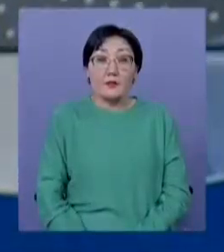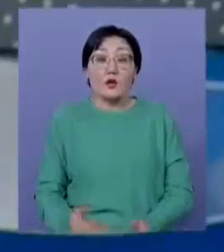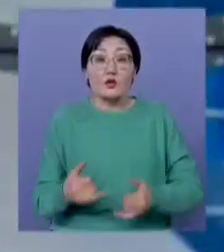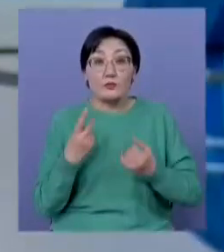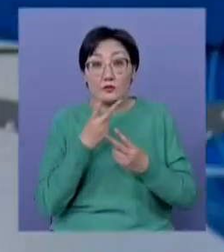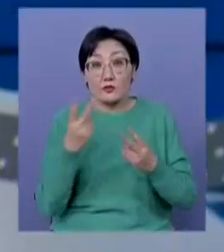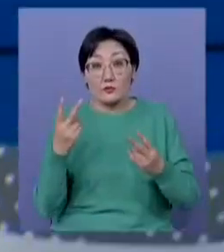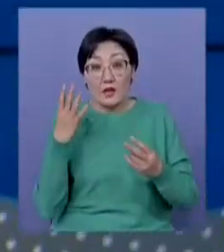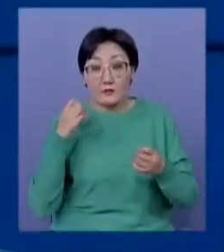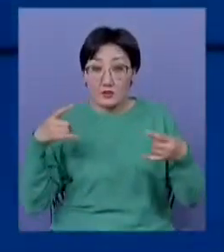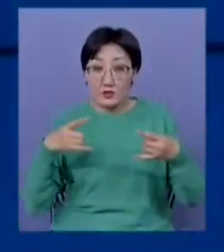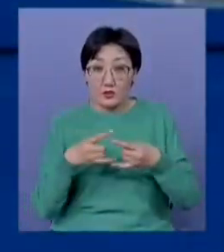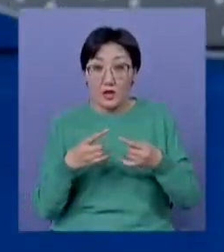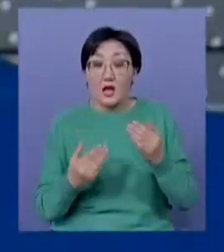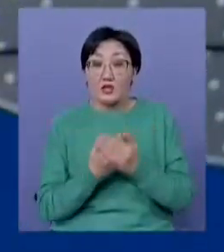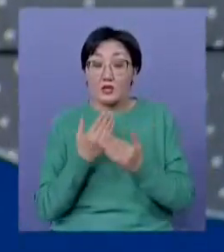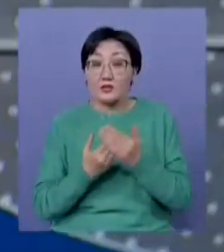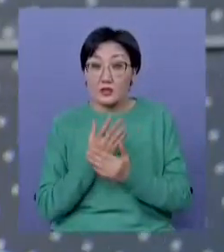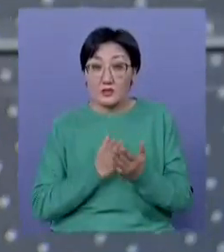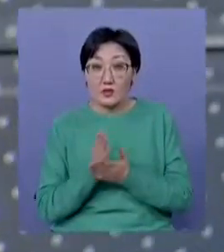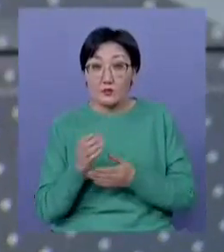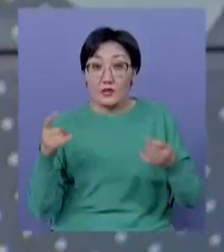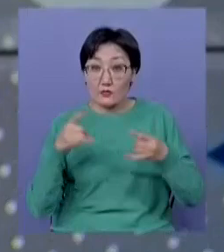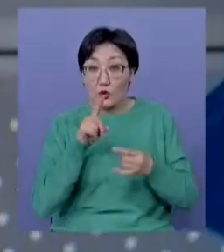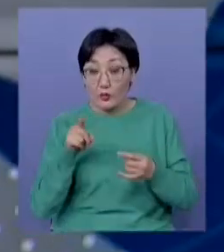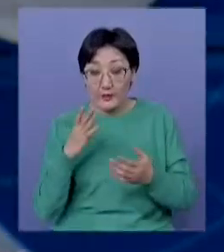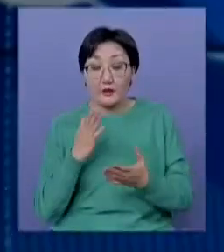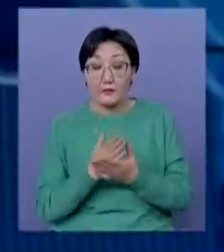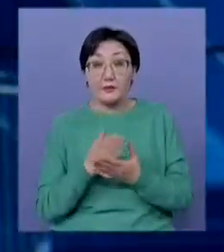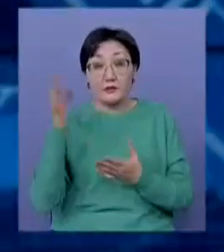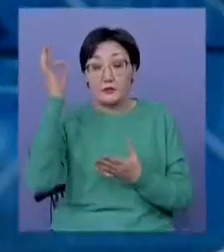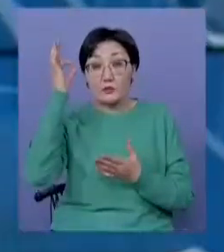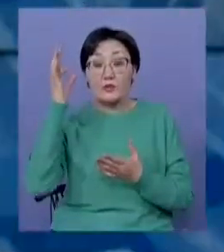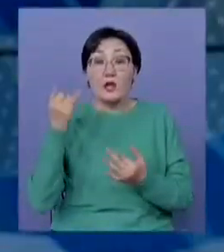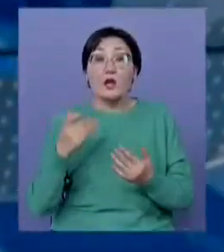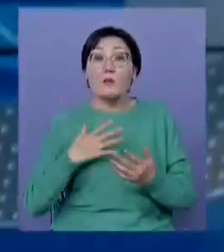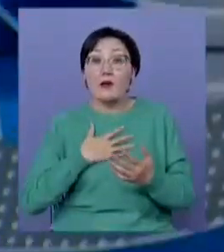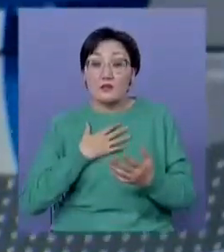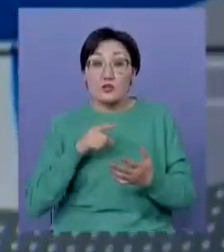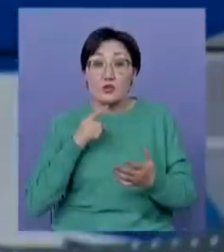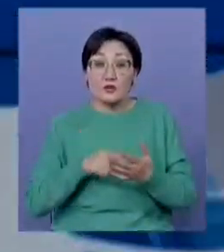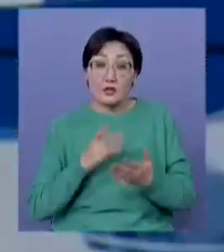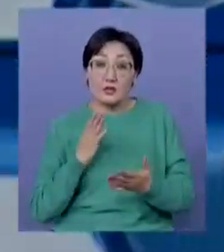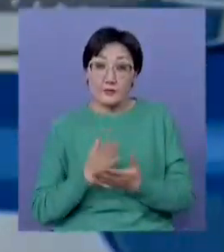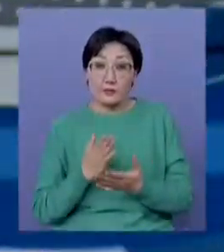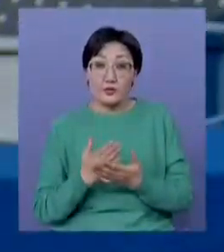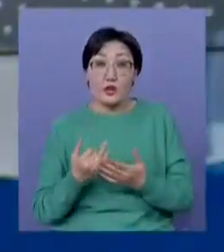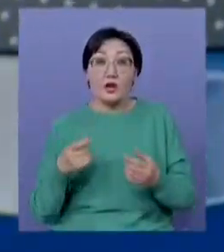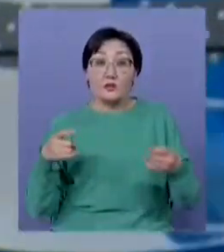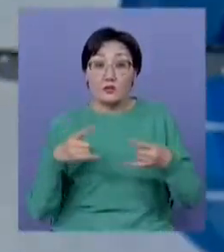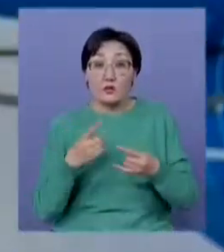Құрметті көрермендер, Алматы арнасының жаңалықтар қызметінде редакция нөмірі бар екен, естеріңізге саламыз. Көкелеріңізде жүрген қандай да бір мәселелер